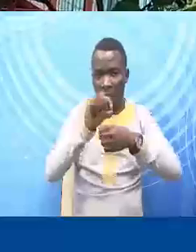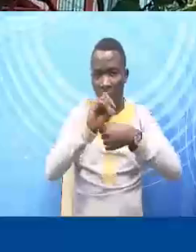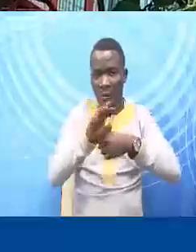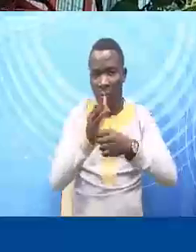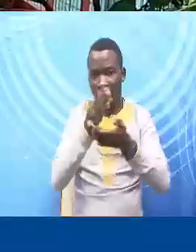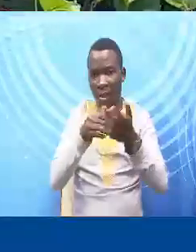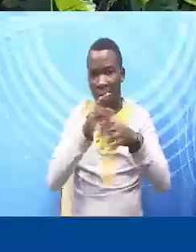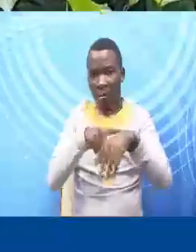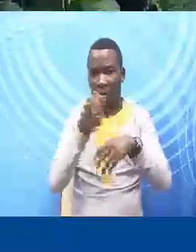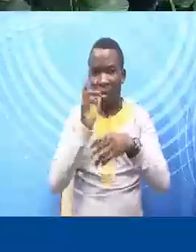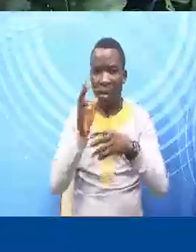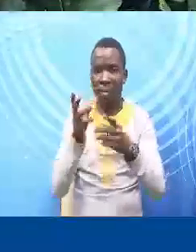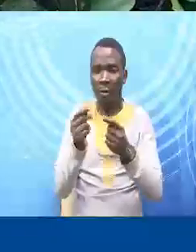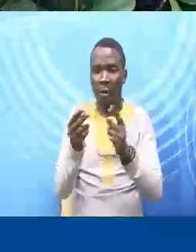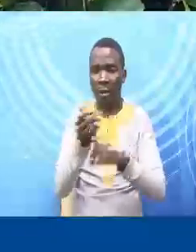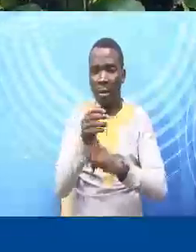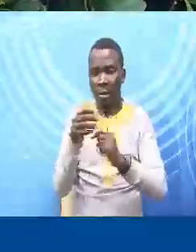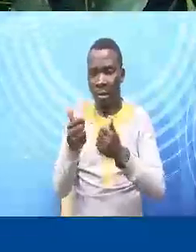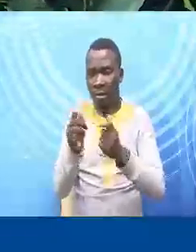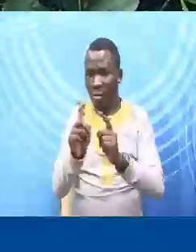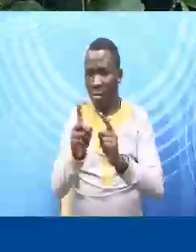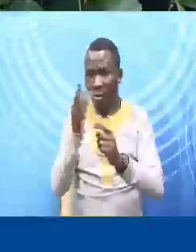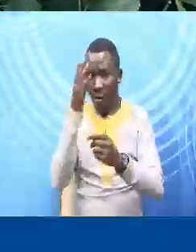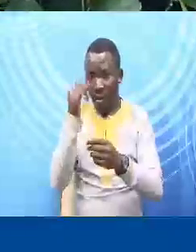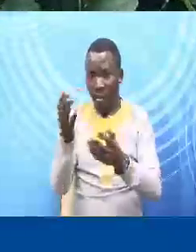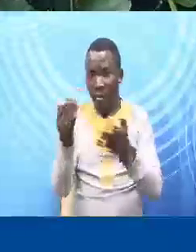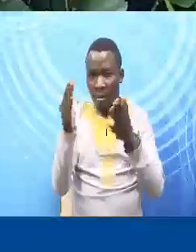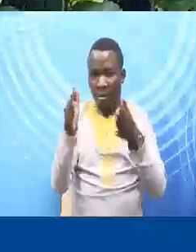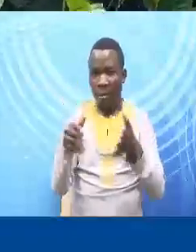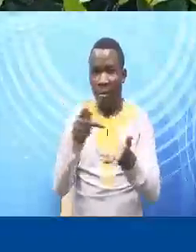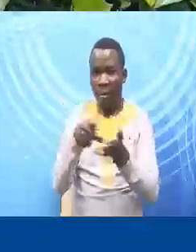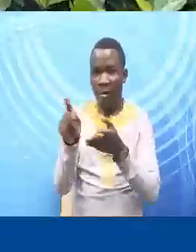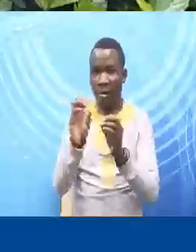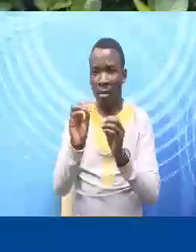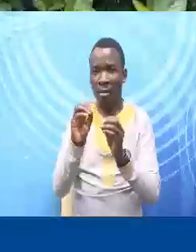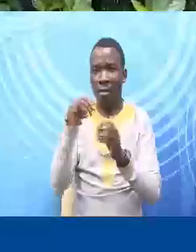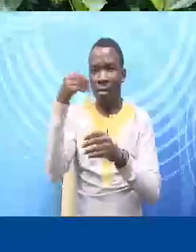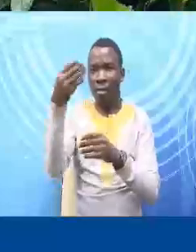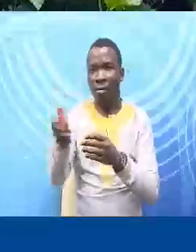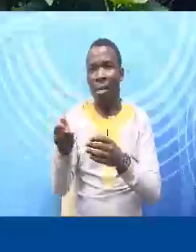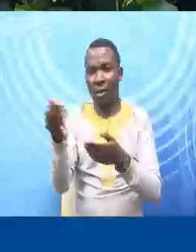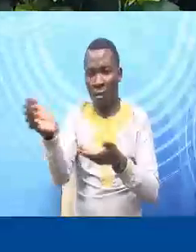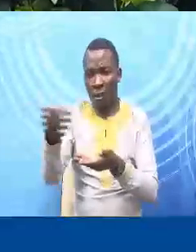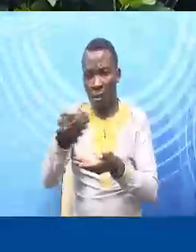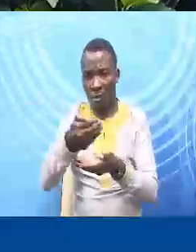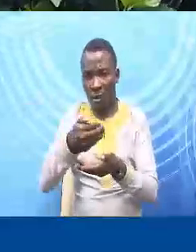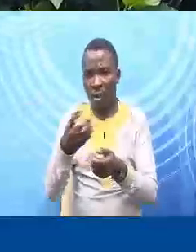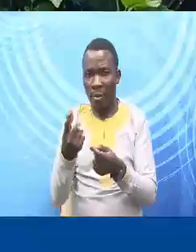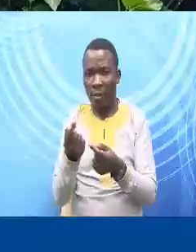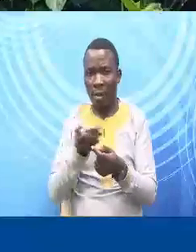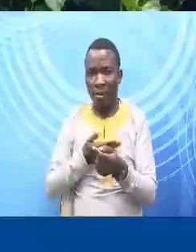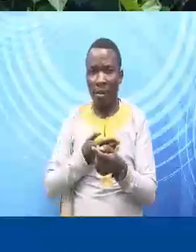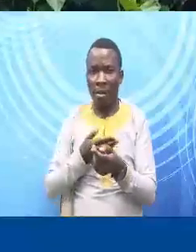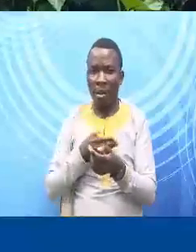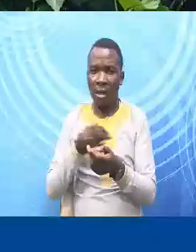yabaye ataraboneka neza kubera abakiriya baba batarishura, bikaba ngombwa ko tujya dukusanya ayo dufite tukajya